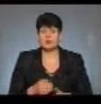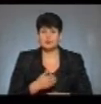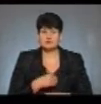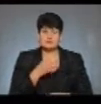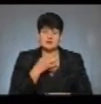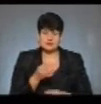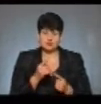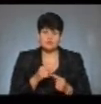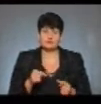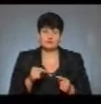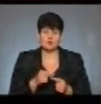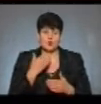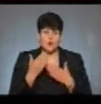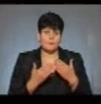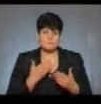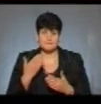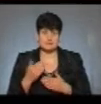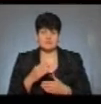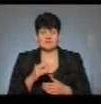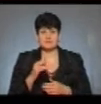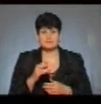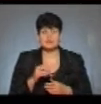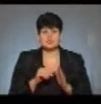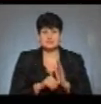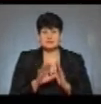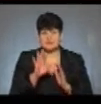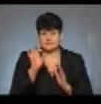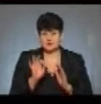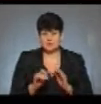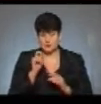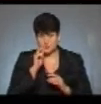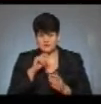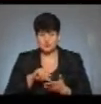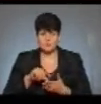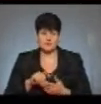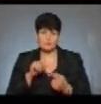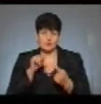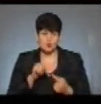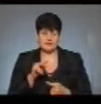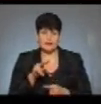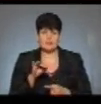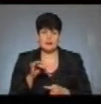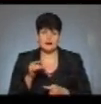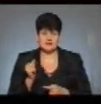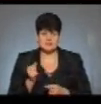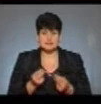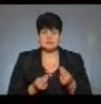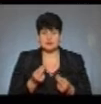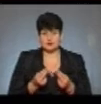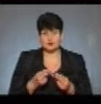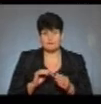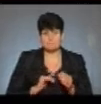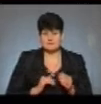що відповідно до опитування КМІСу, 65% українців виступають проти легалізації грального бізнесу.